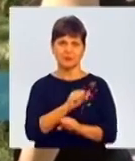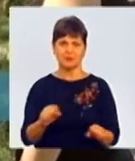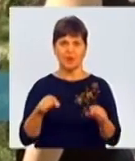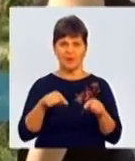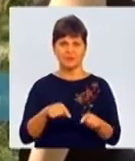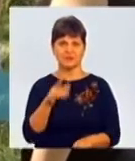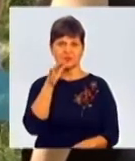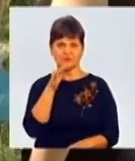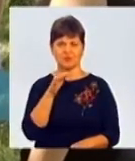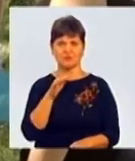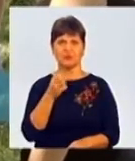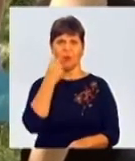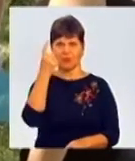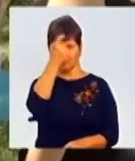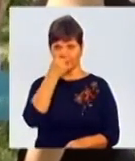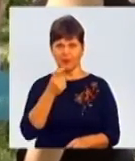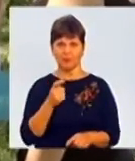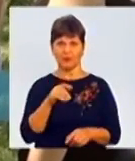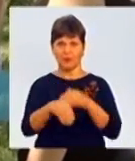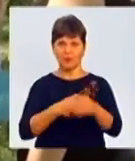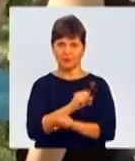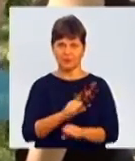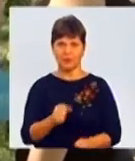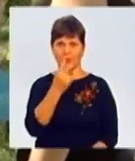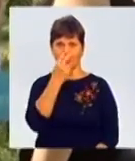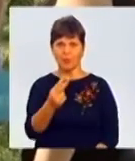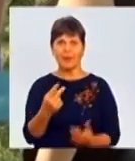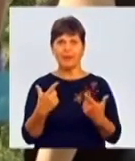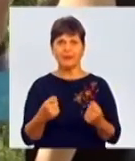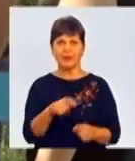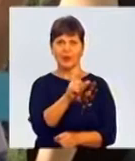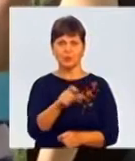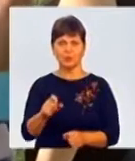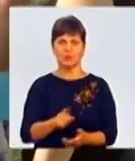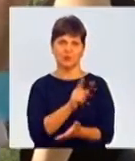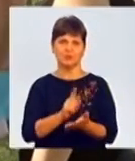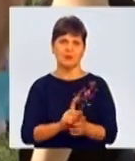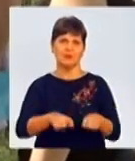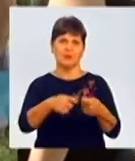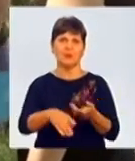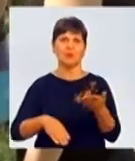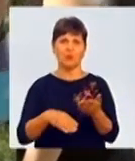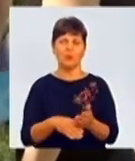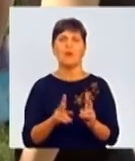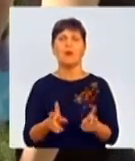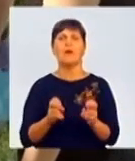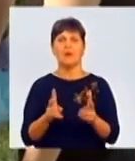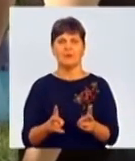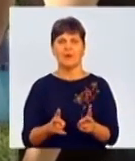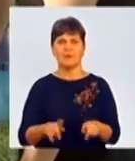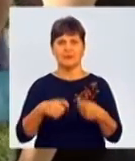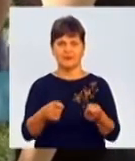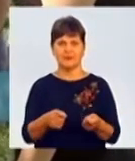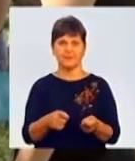в водні об'єкти. Також, якщо ви побачили десь людину, надати їй допомогу. Як вона надається, берете людину ззаді за